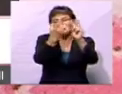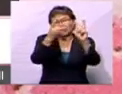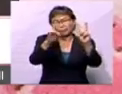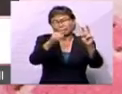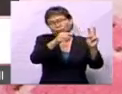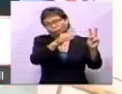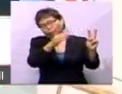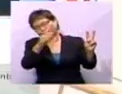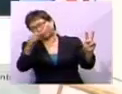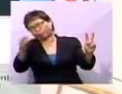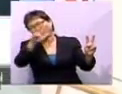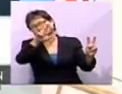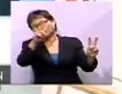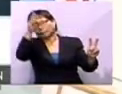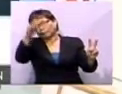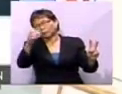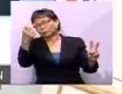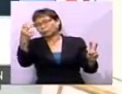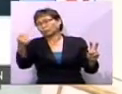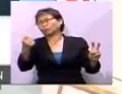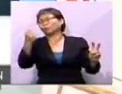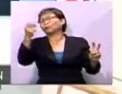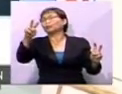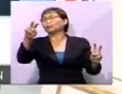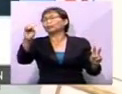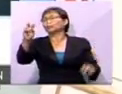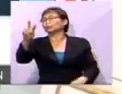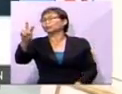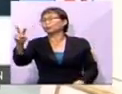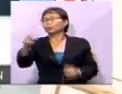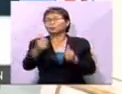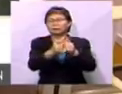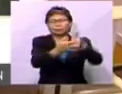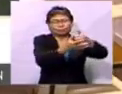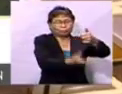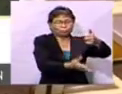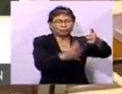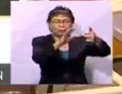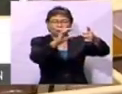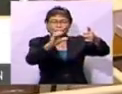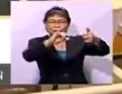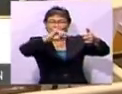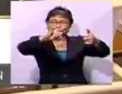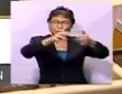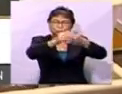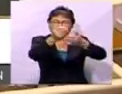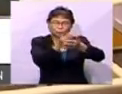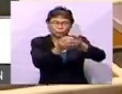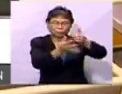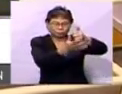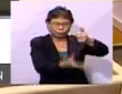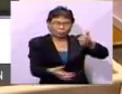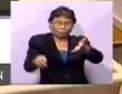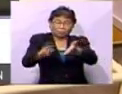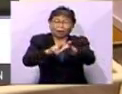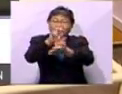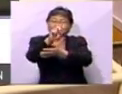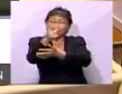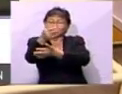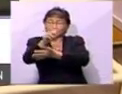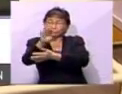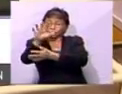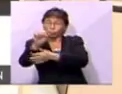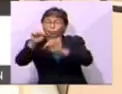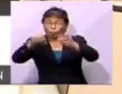2018 hingga 31 Disember 2022 dengan peruntukan RM500 juta. Pendaftaran Adam 50